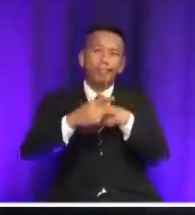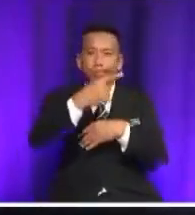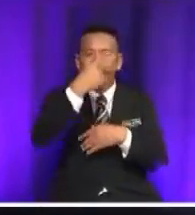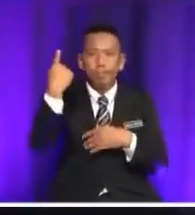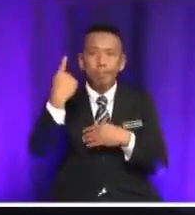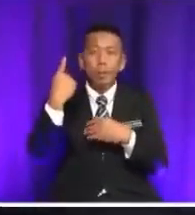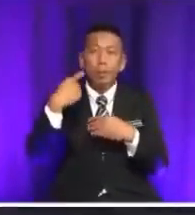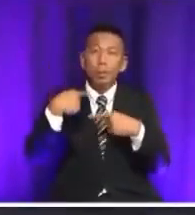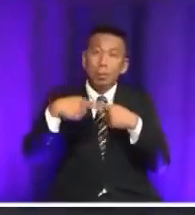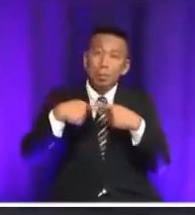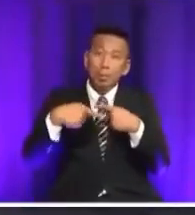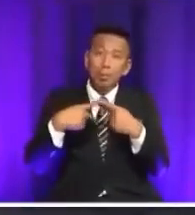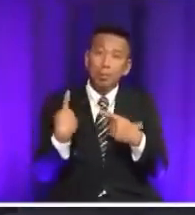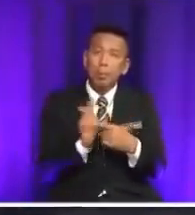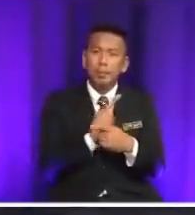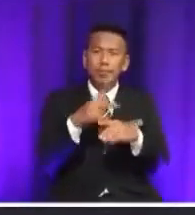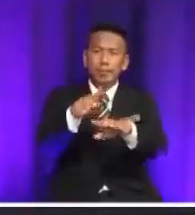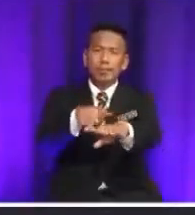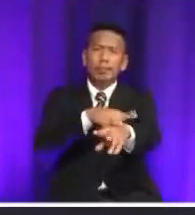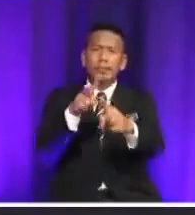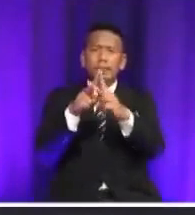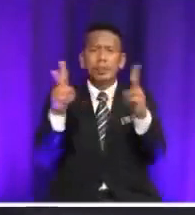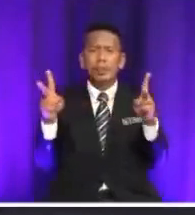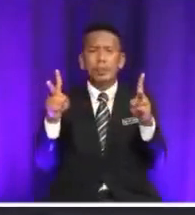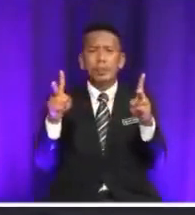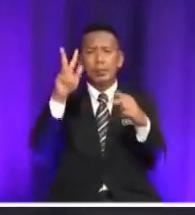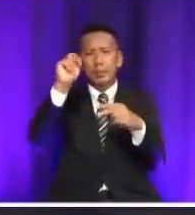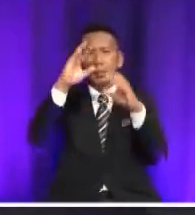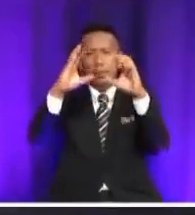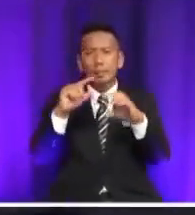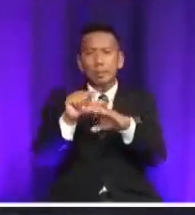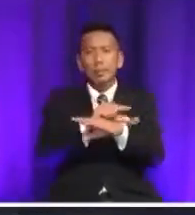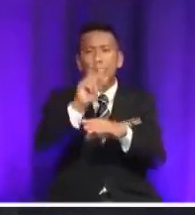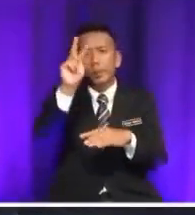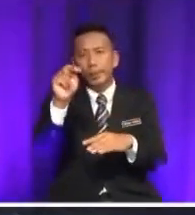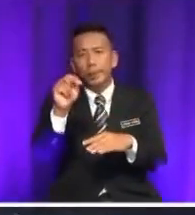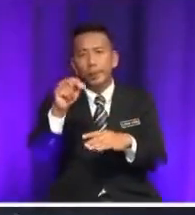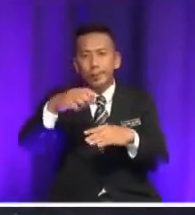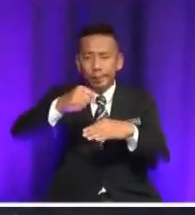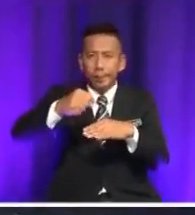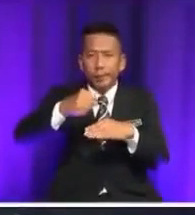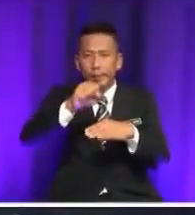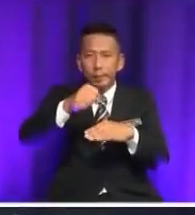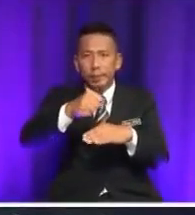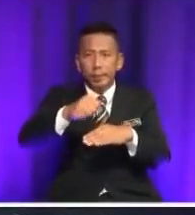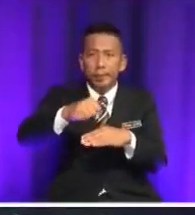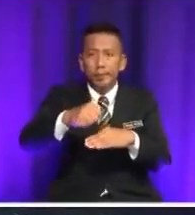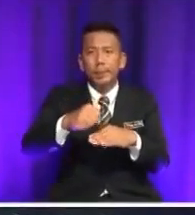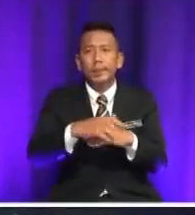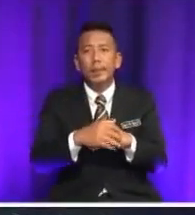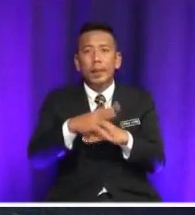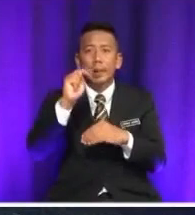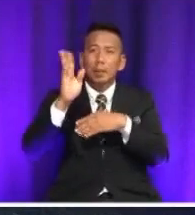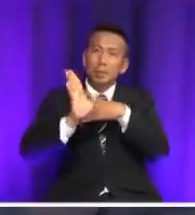bila kita terlalu panjang jadi kita cari kita enggak guna pegangan dan